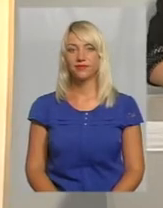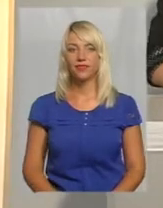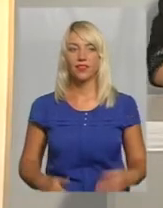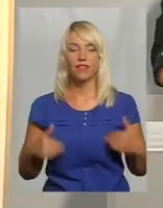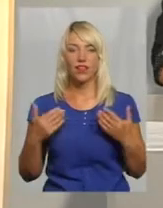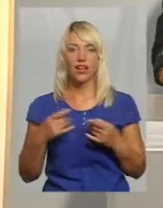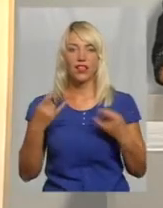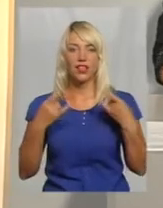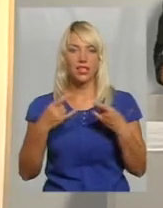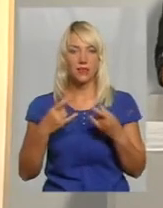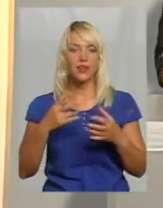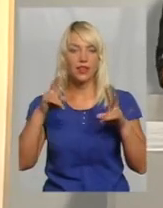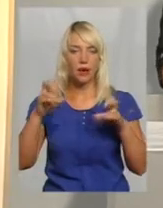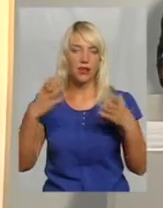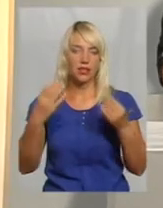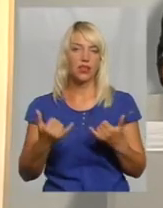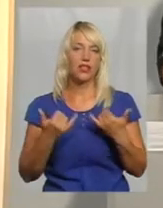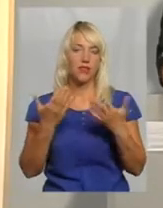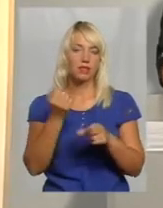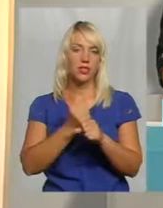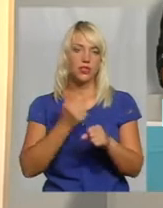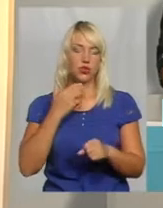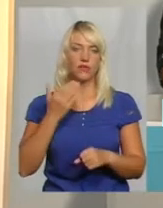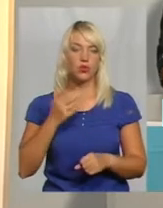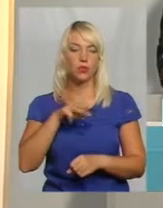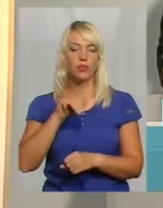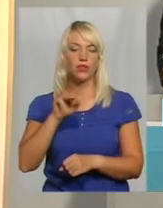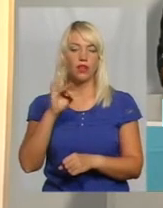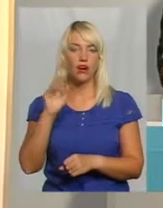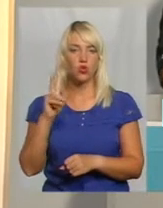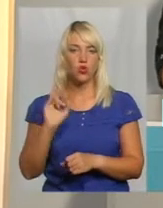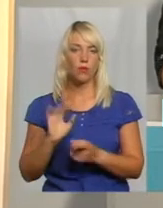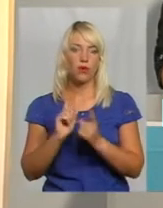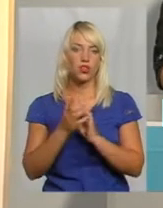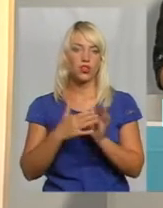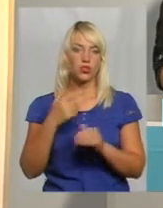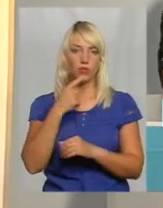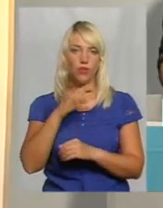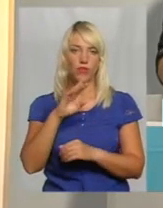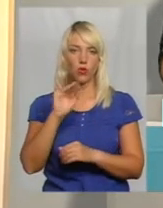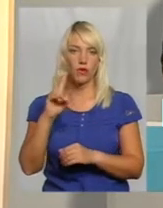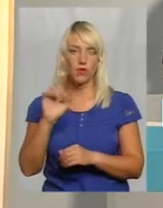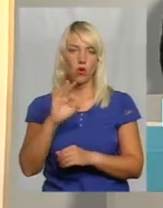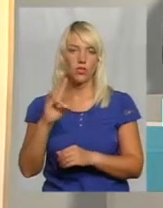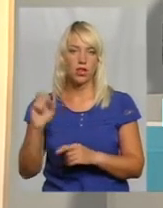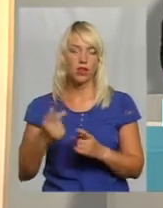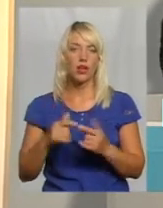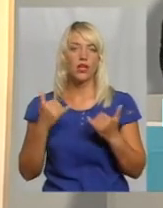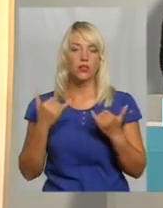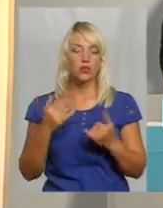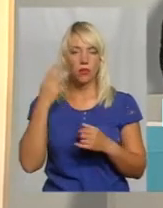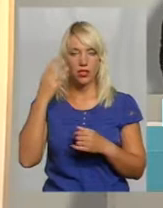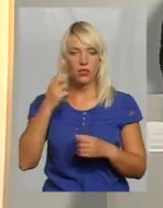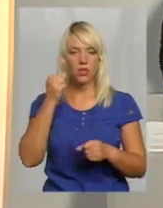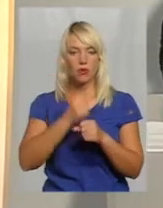Вітання на Суспільному. Тема дня. У студії для вас сьогодні працює ведуча Юна Вітрашко, переклад на мову жестів Оксана Фіновська. У Хмельницькому